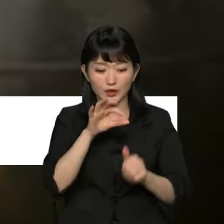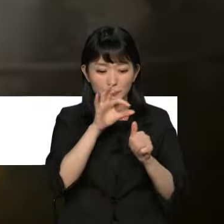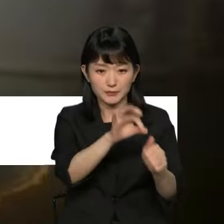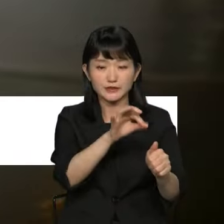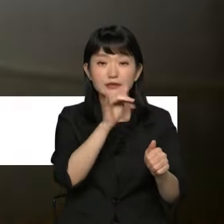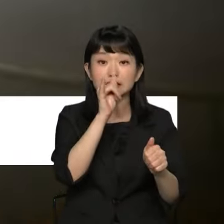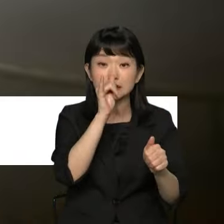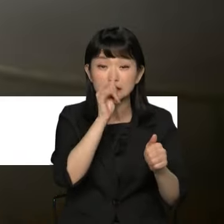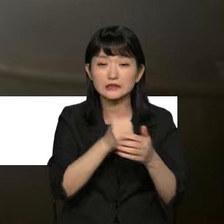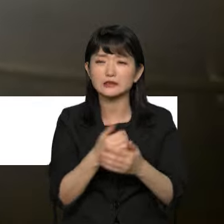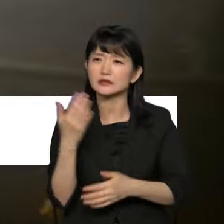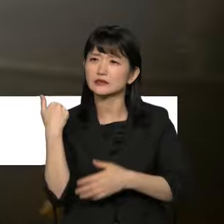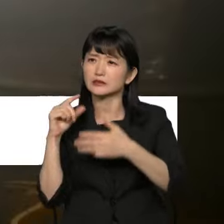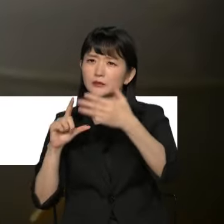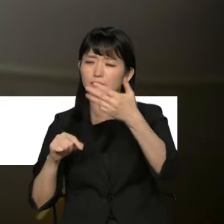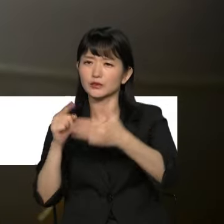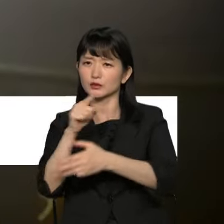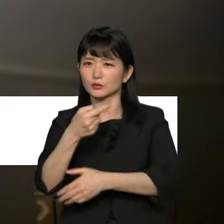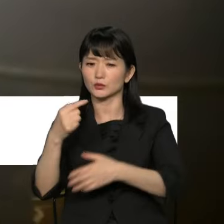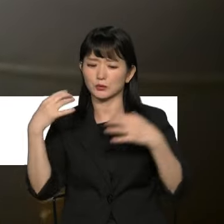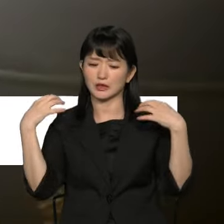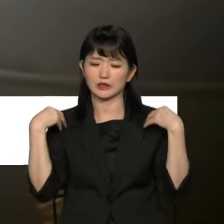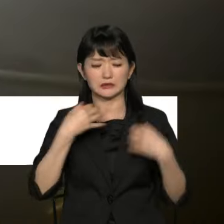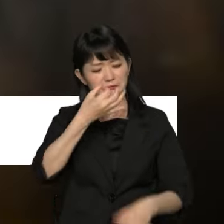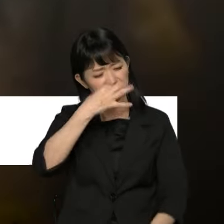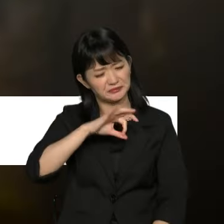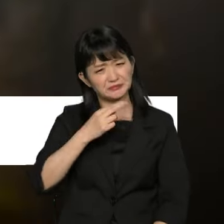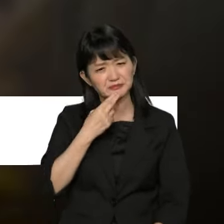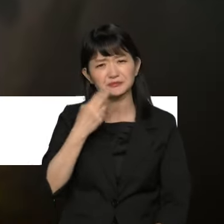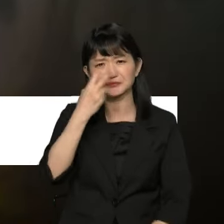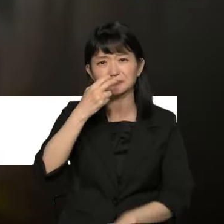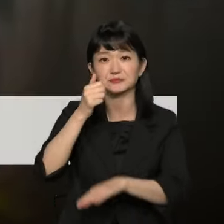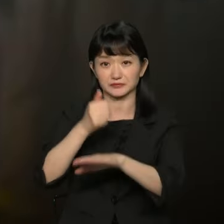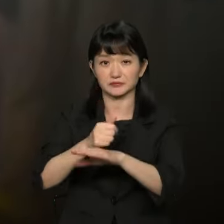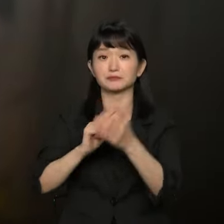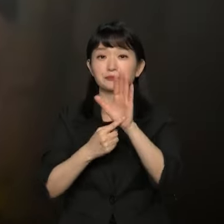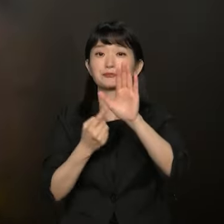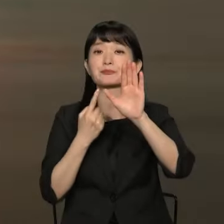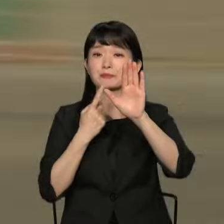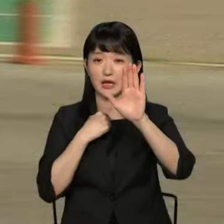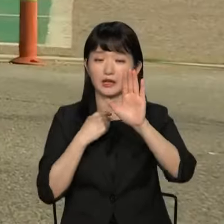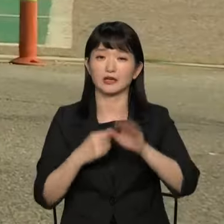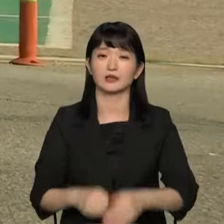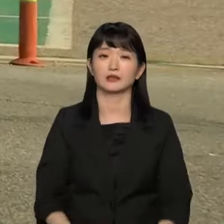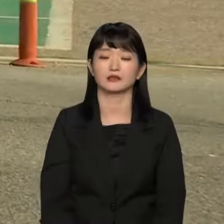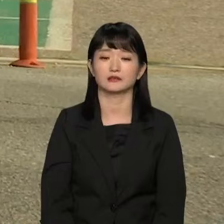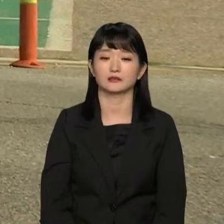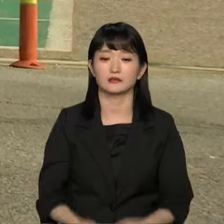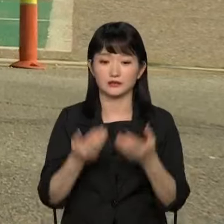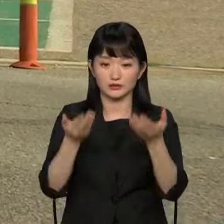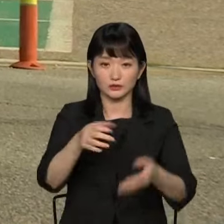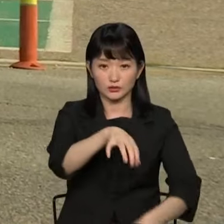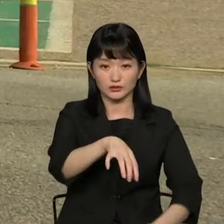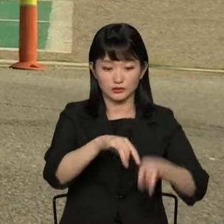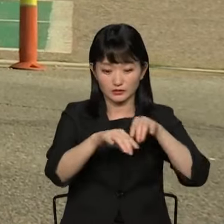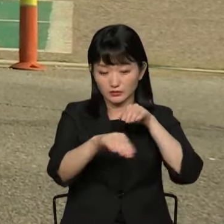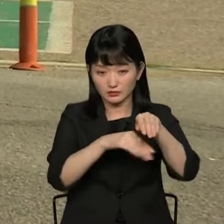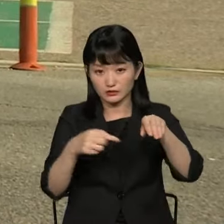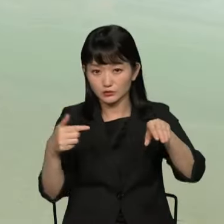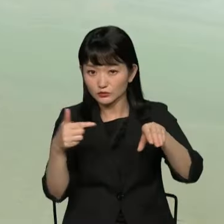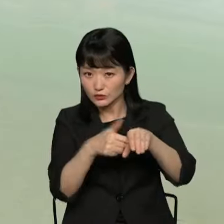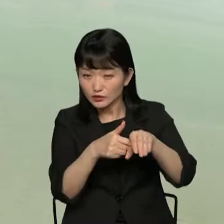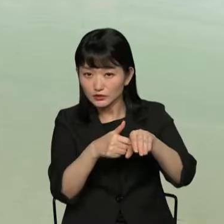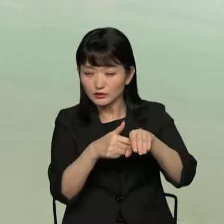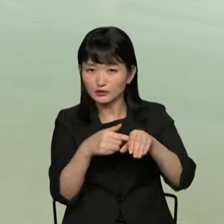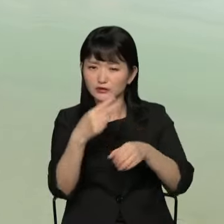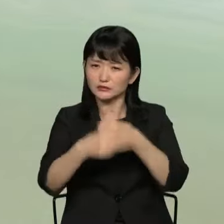있지만 지난 8월 소방청은 효과가 없다는 조사 결과를 발표하기도 했습니다. 휴게소 전기차 충전기 이용량은